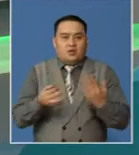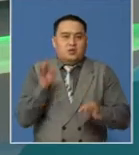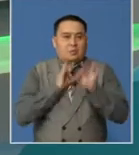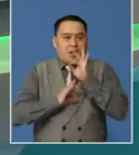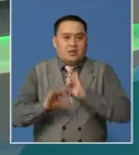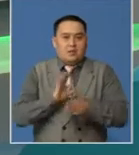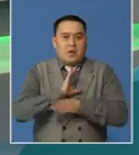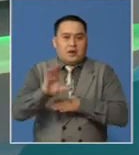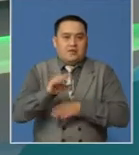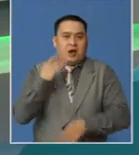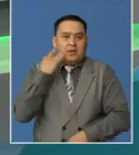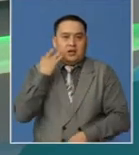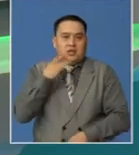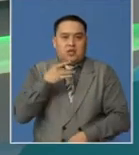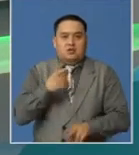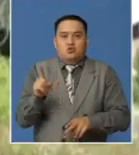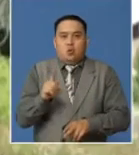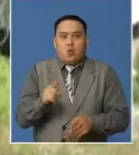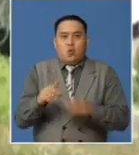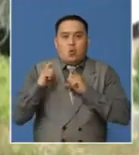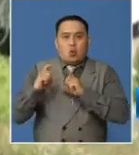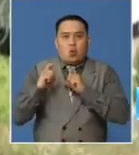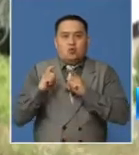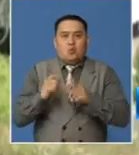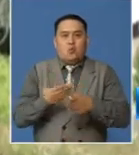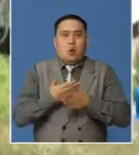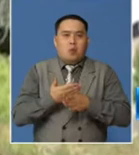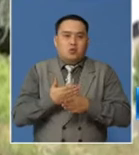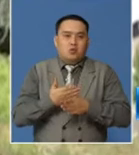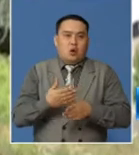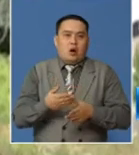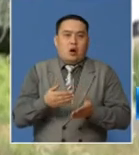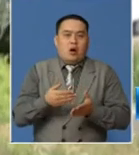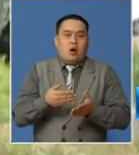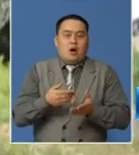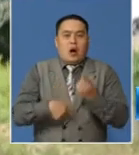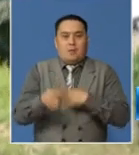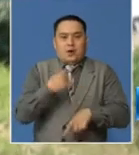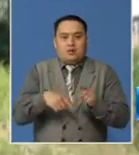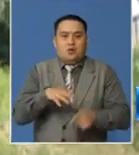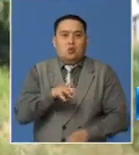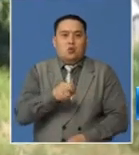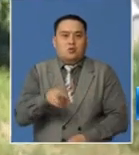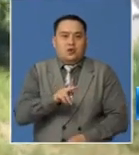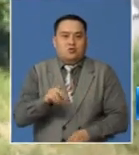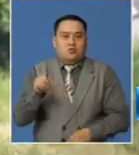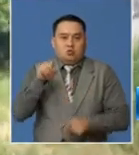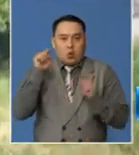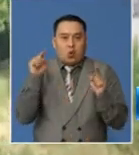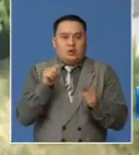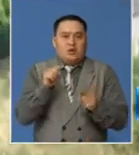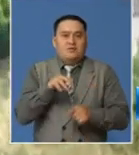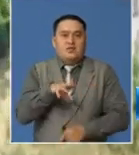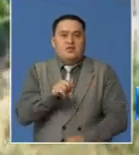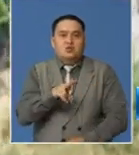медикаменты, направленные США. Сообщается, что остальные грузовики с гуманитарной помощью были отозваны обратно в Колумбию, так как стало ясно,